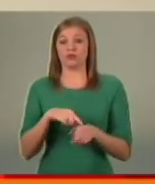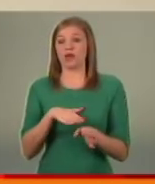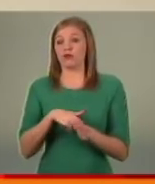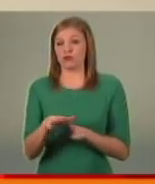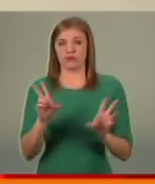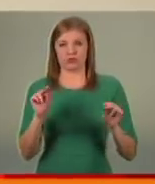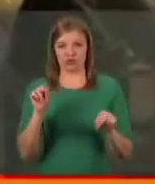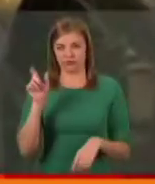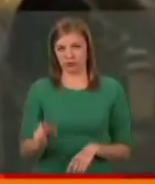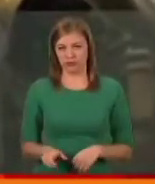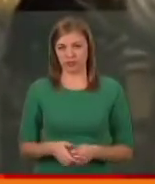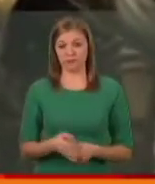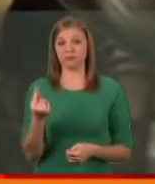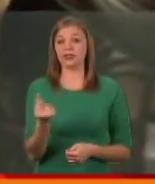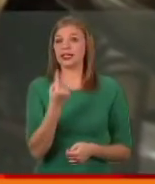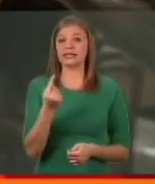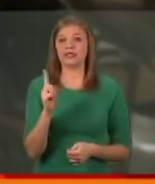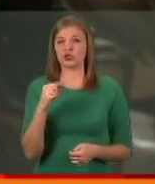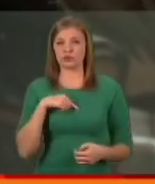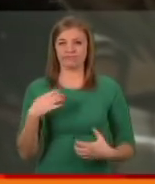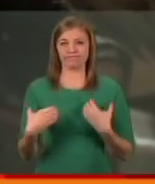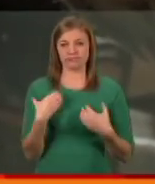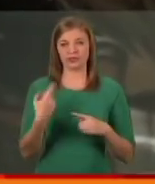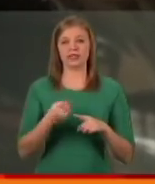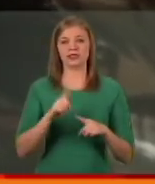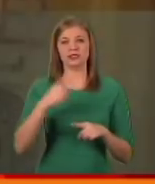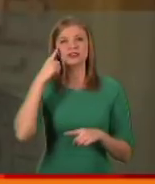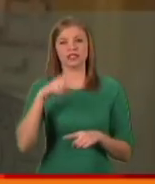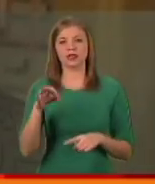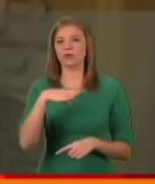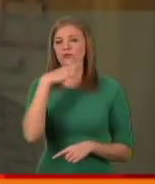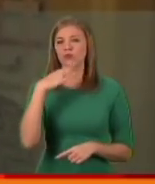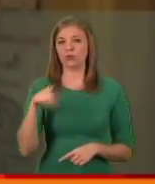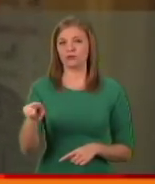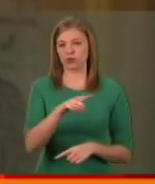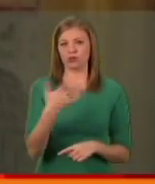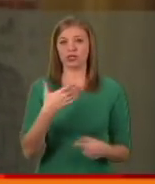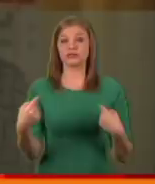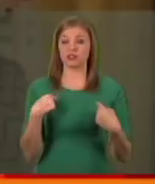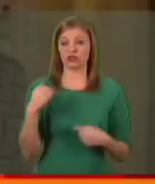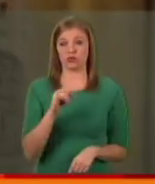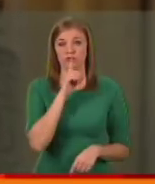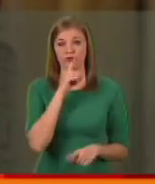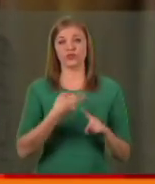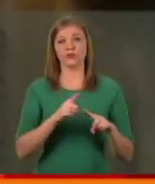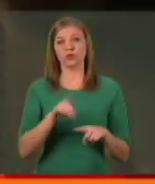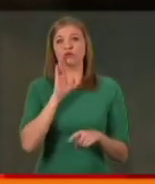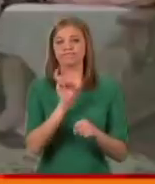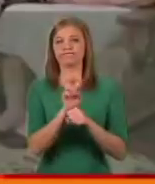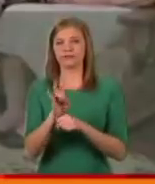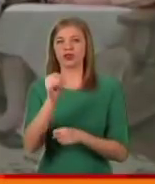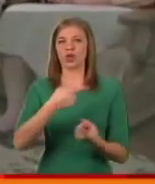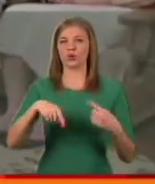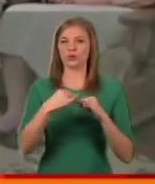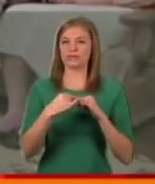абсолютно щасливим чоловіком. Єдине, що непокоїть Наталію, це знання про мільйони, які страждають і мовчать. Тому вона ходить на круглі